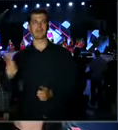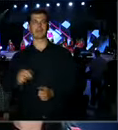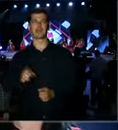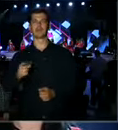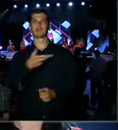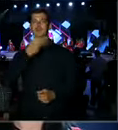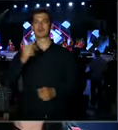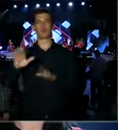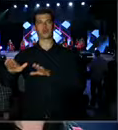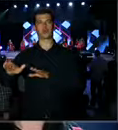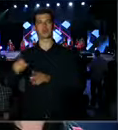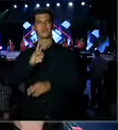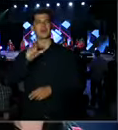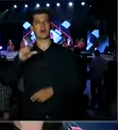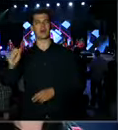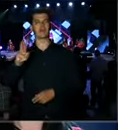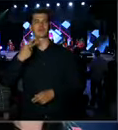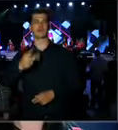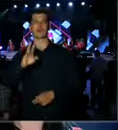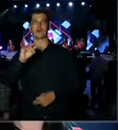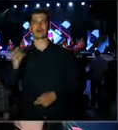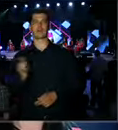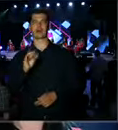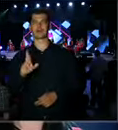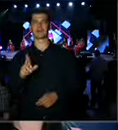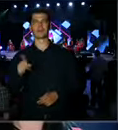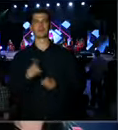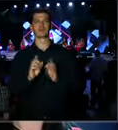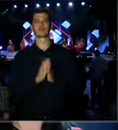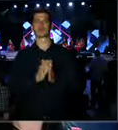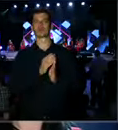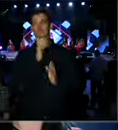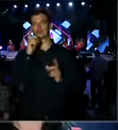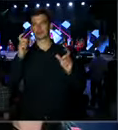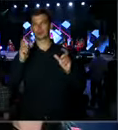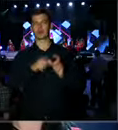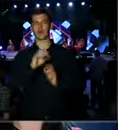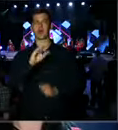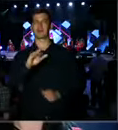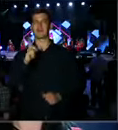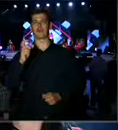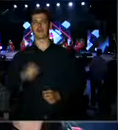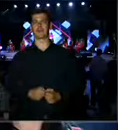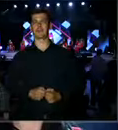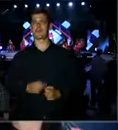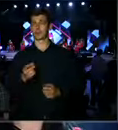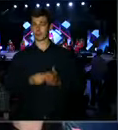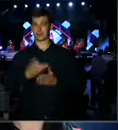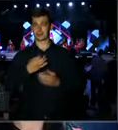z osobą towarzyszącą od Willa Widokowa Wojnar oraz książkę, fotoksiążkę od AB Foto. Drodzy